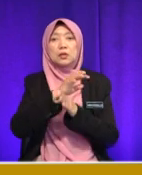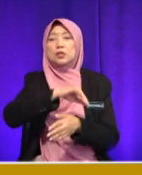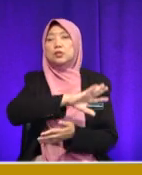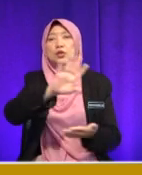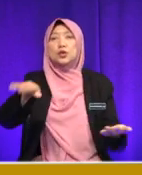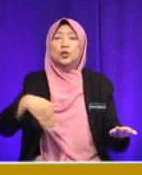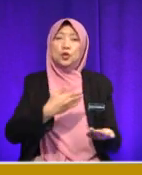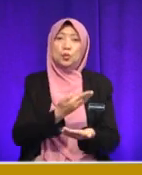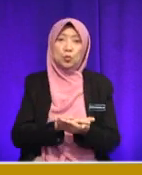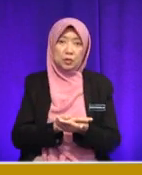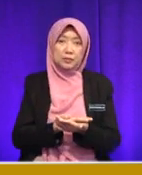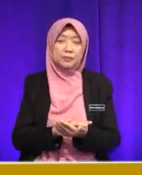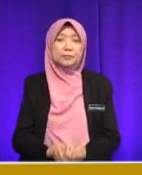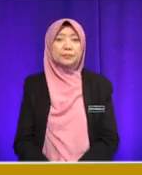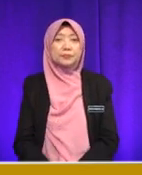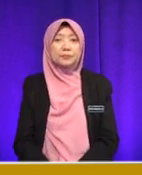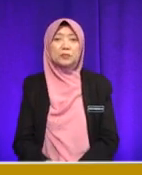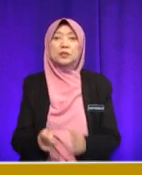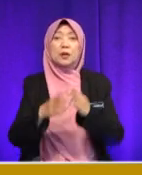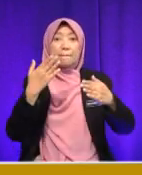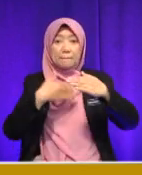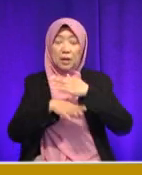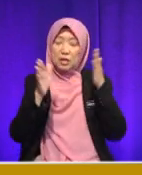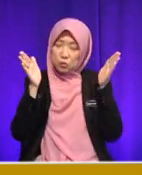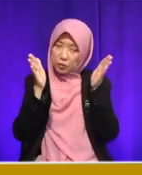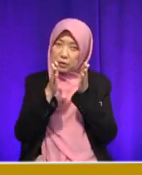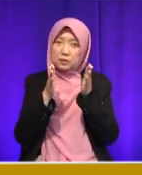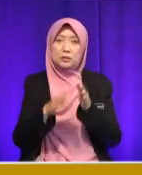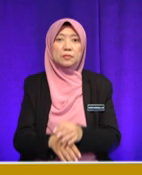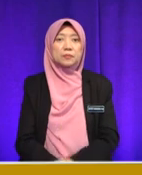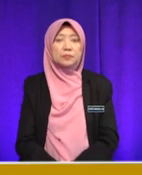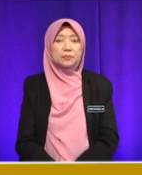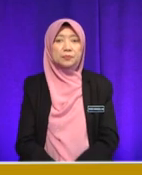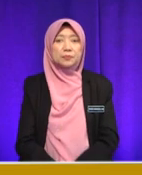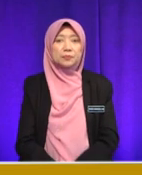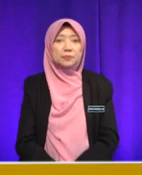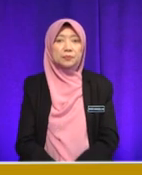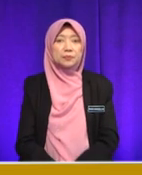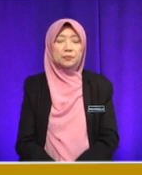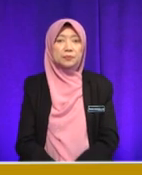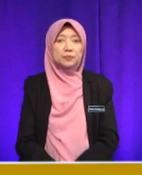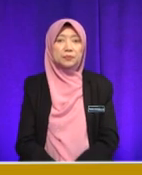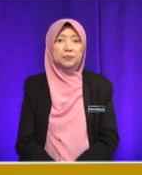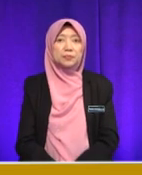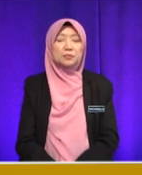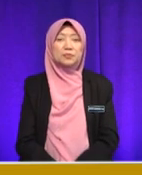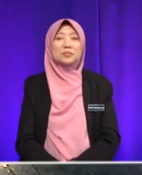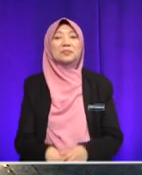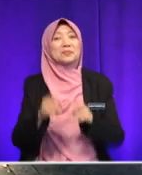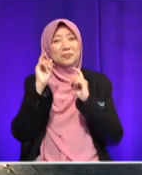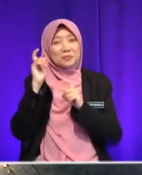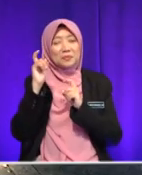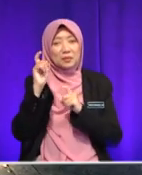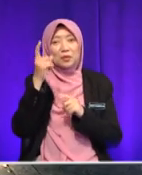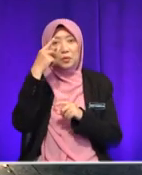Semua. Semua. Kita termasuk nak yang kecil tu ya, cikgu. Betul, bagus Nisa. Hmm. Termasuk yang kecil. Saya rasa saya kena bagi ganjaran pada Nisa pun. Saya